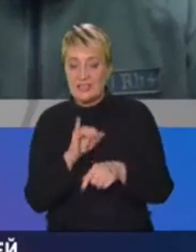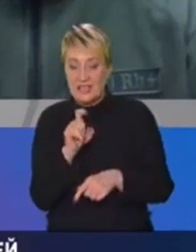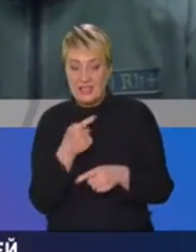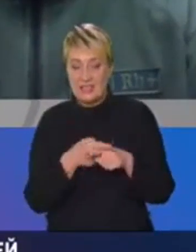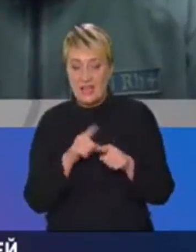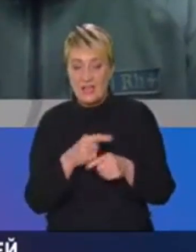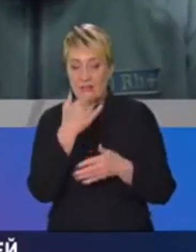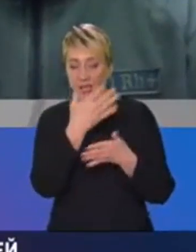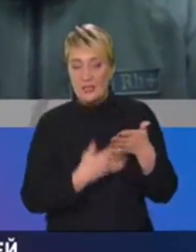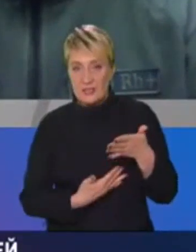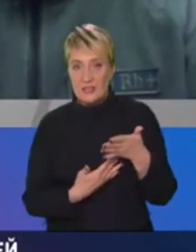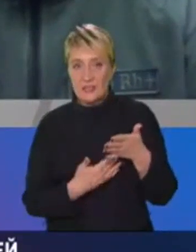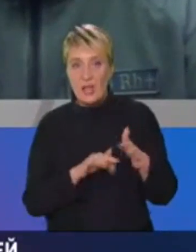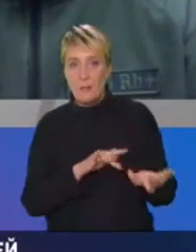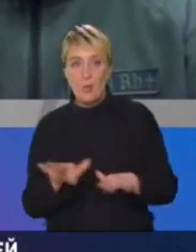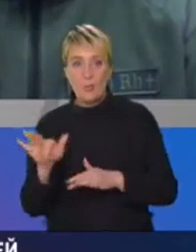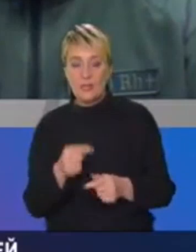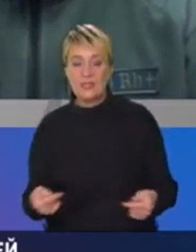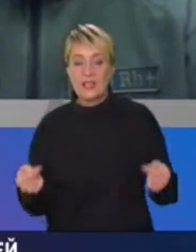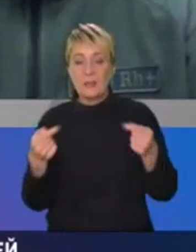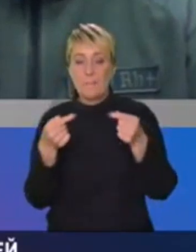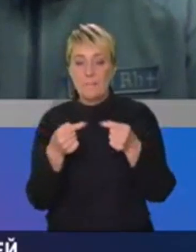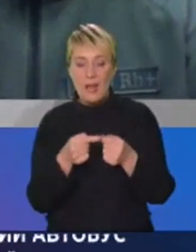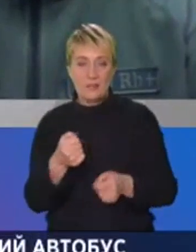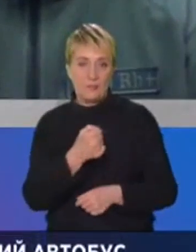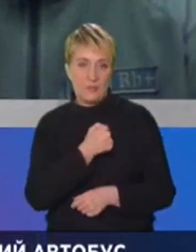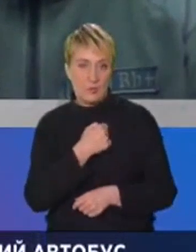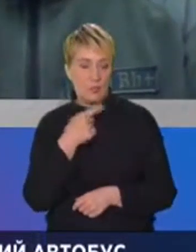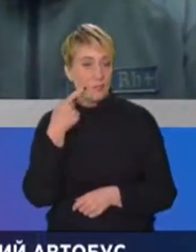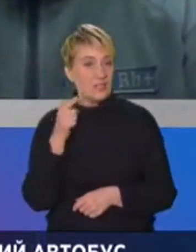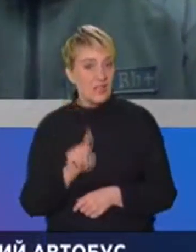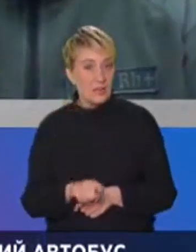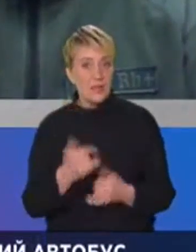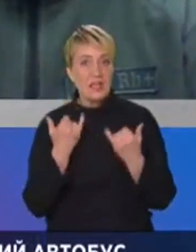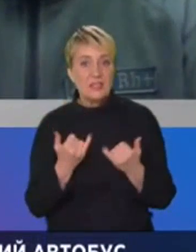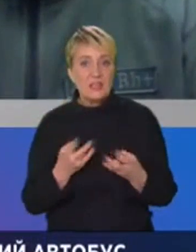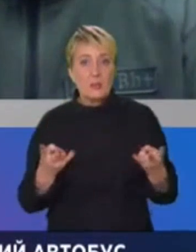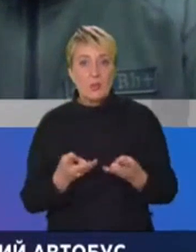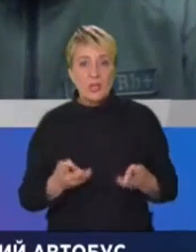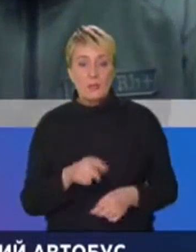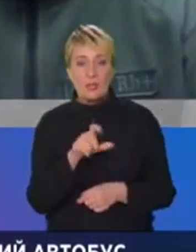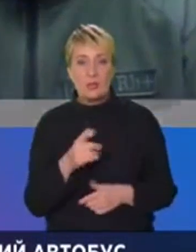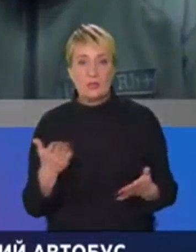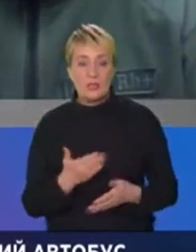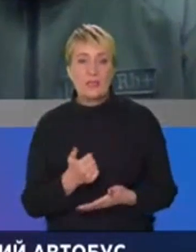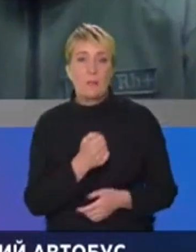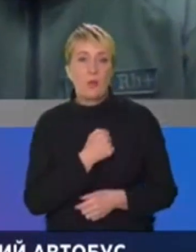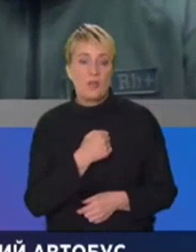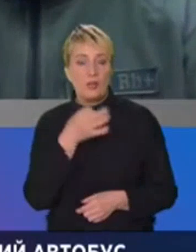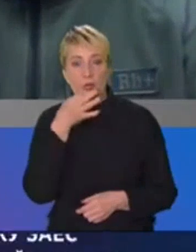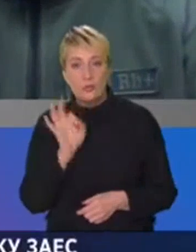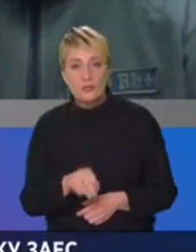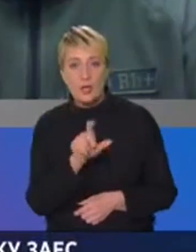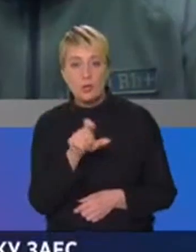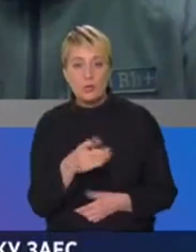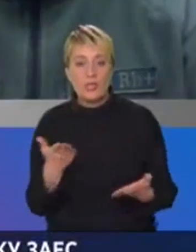ми мобілізуємо людей з певним військовим знанням. Зараз потрібні люди, які мають бойовий досвід. Зараз потрібні люди,